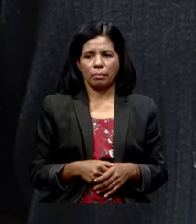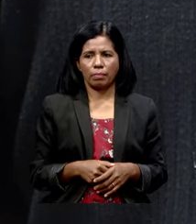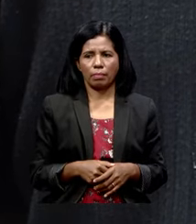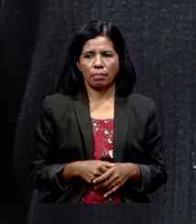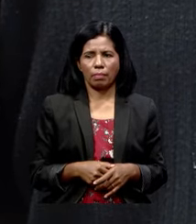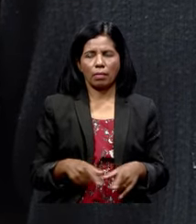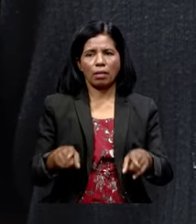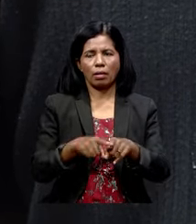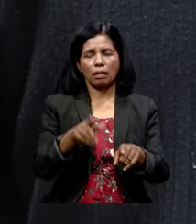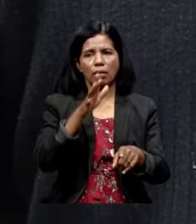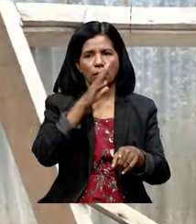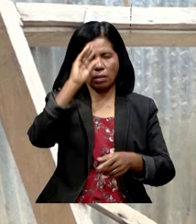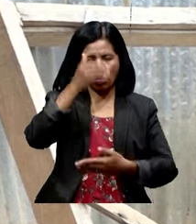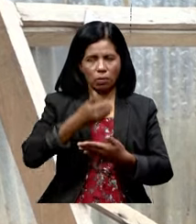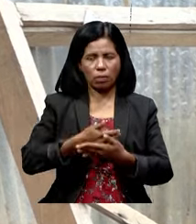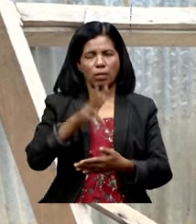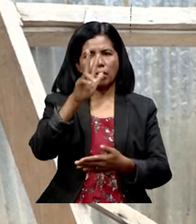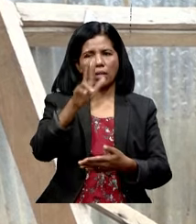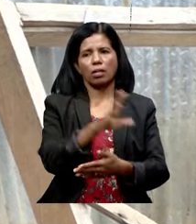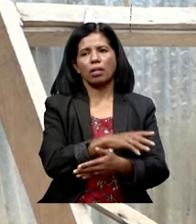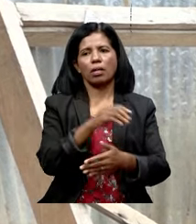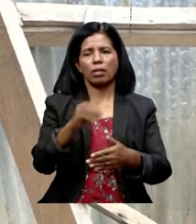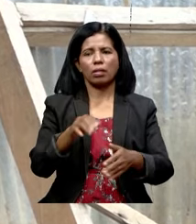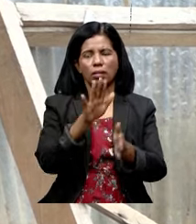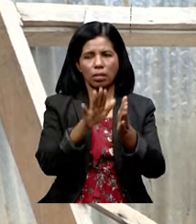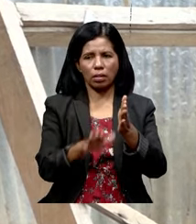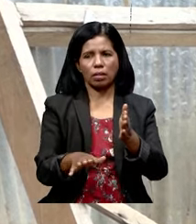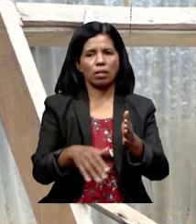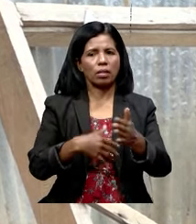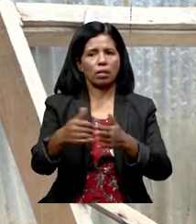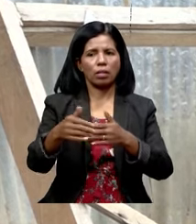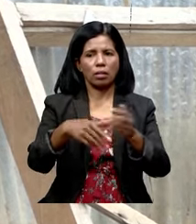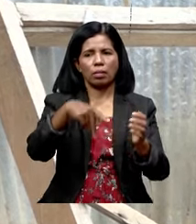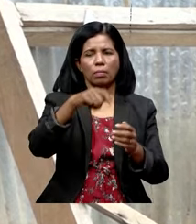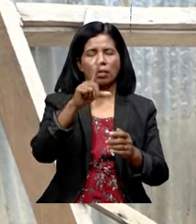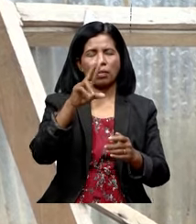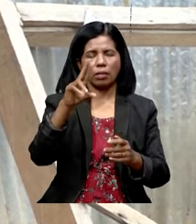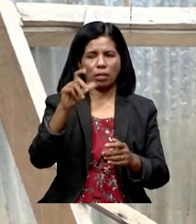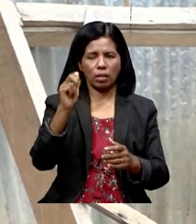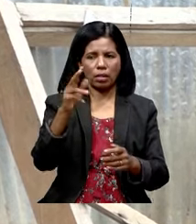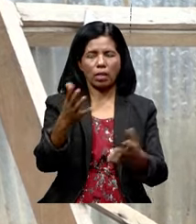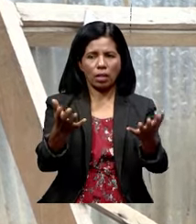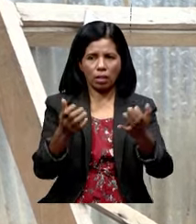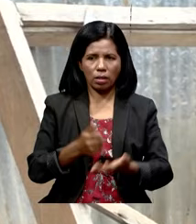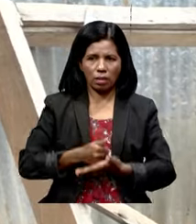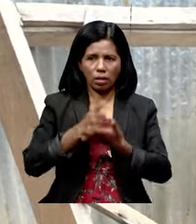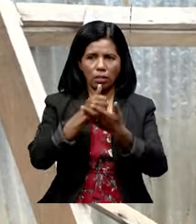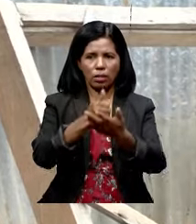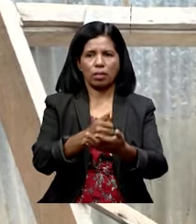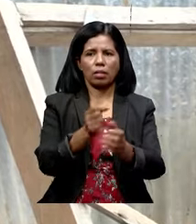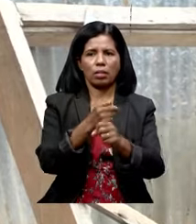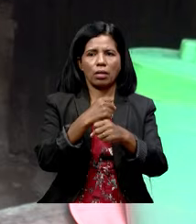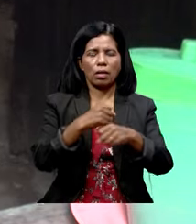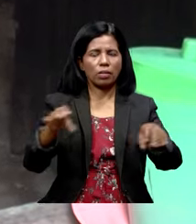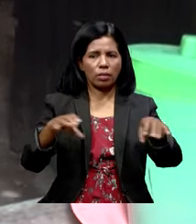Nudar ina, ba orang yang tolu, ni besiki, dalam rumah Paulina ia vontade hakaraka juda halo